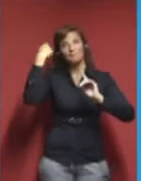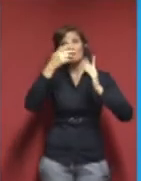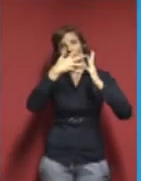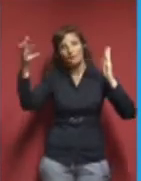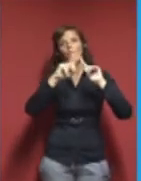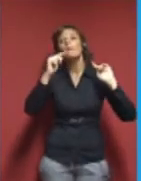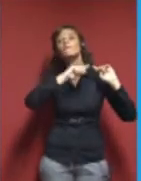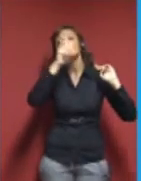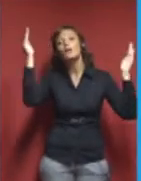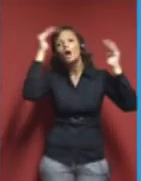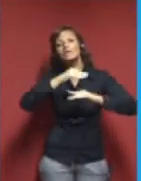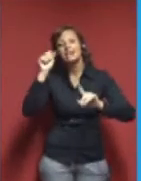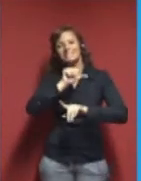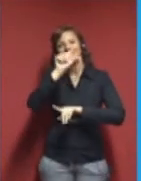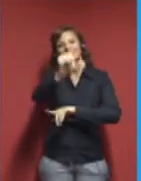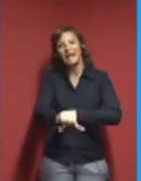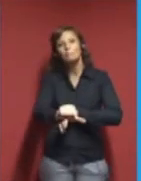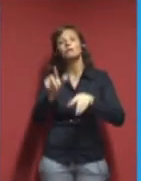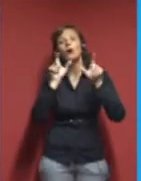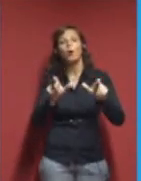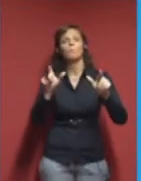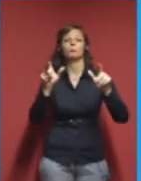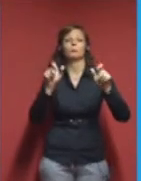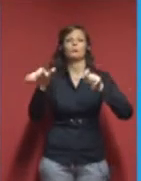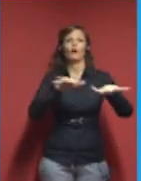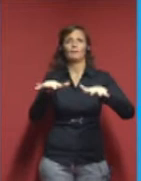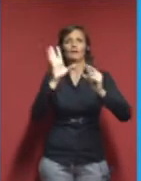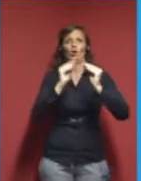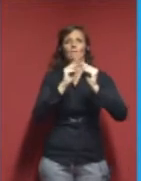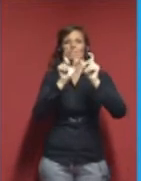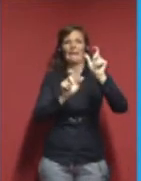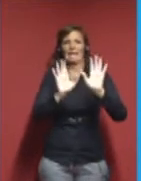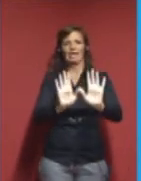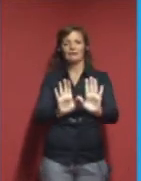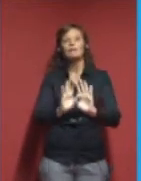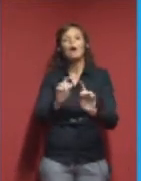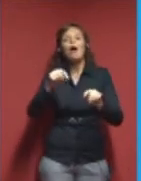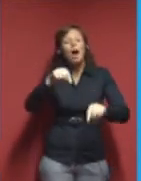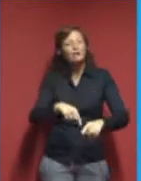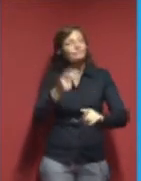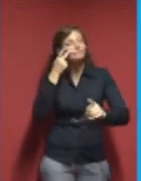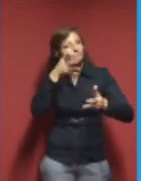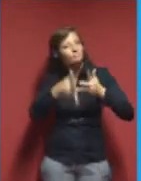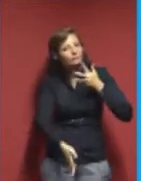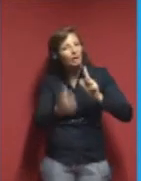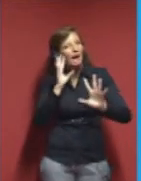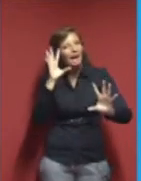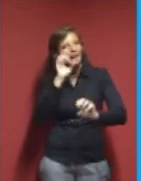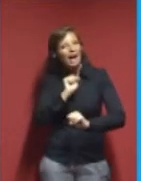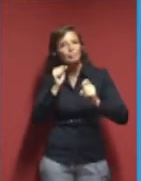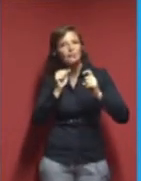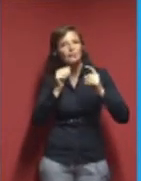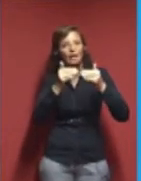Now we are going to investigate the... Allora adesso andremo a capire quali sono le frontiere